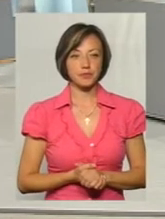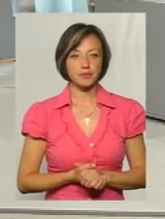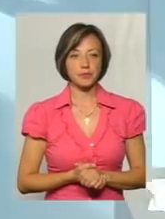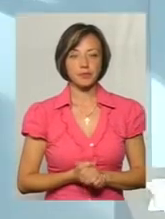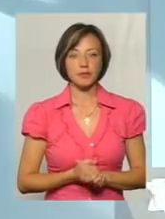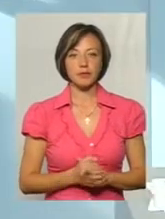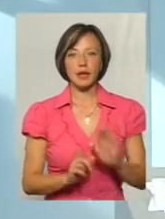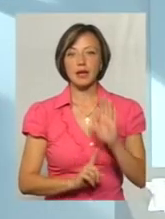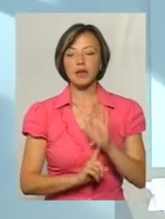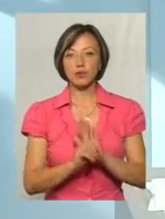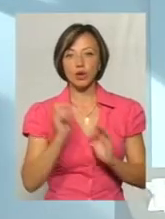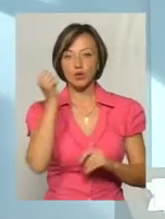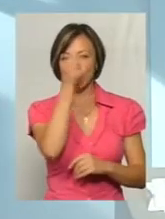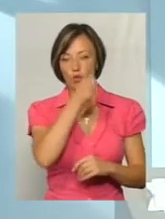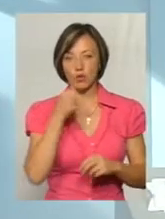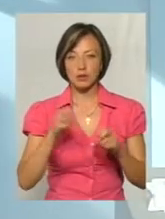року фахівці